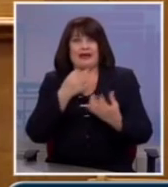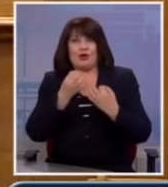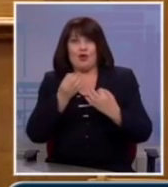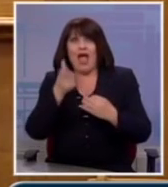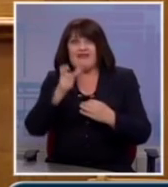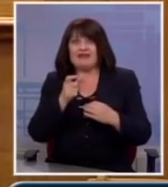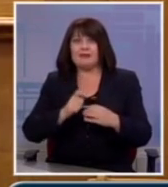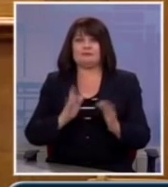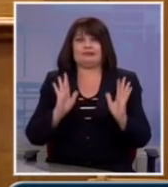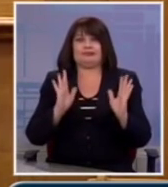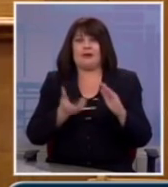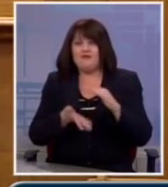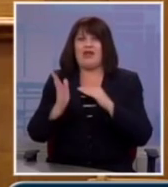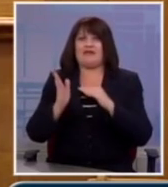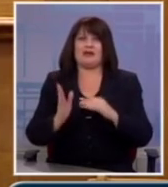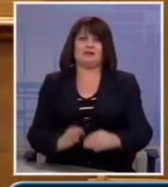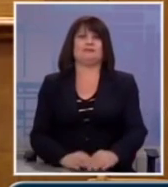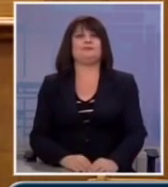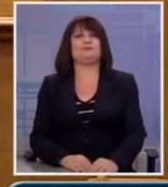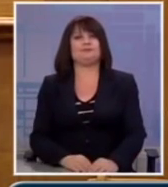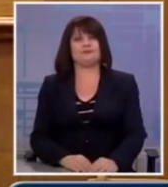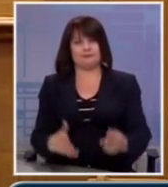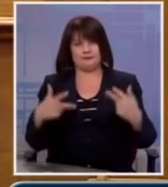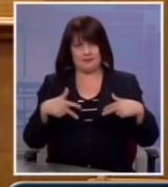Φεύγει. Λοιπόν, κύριοι της κυβέρνησης,